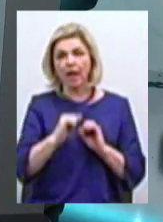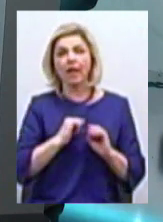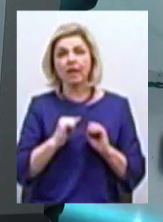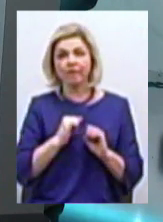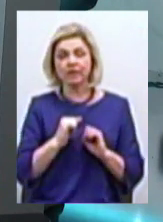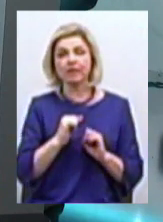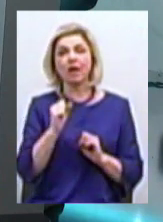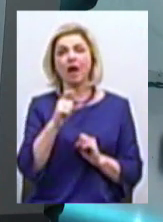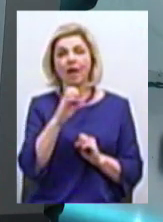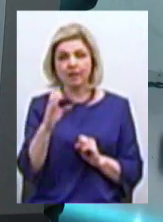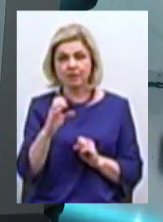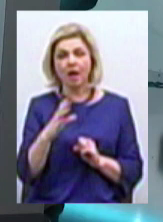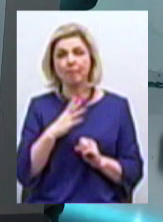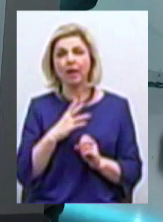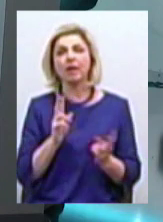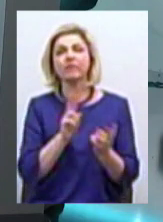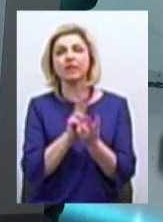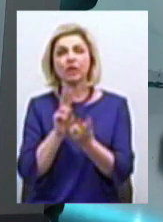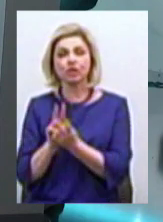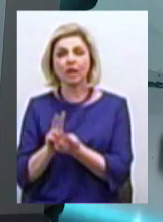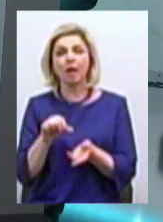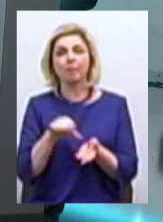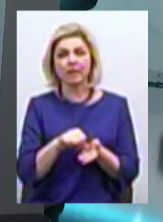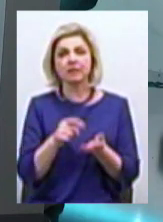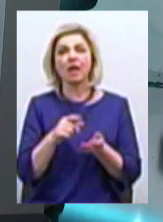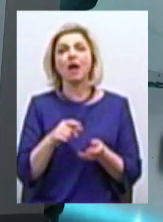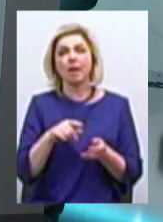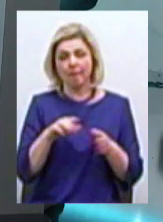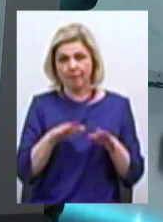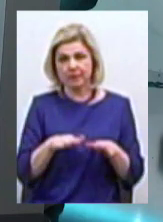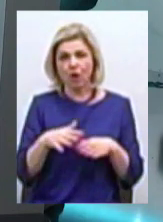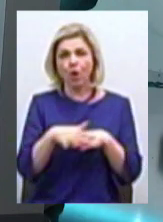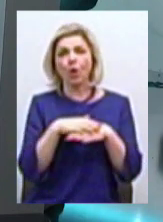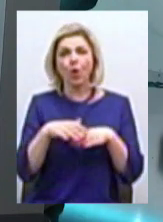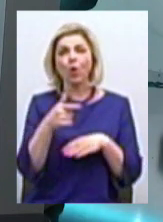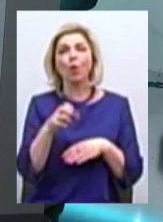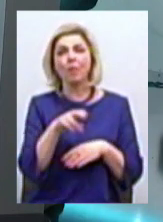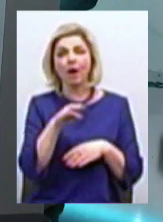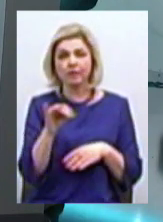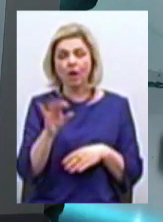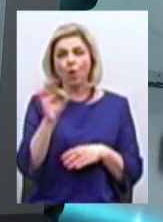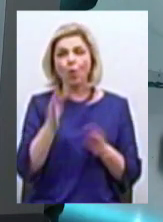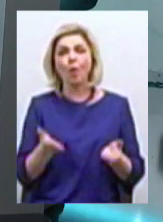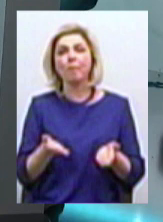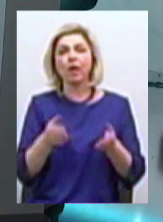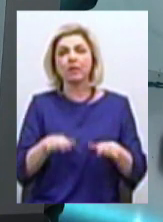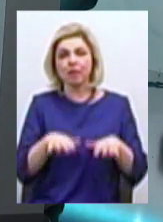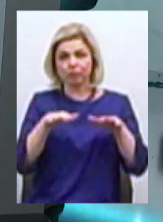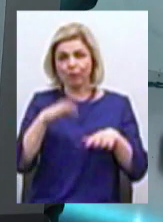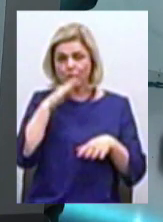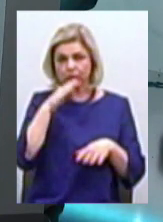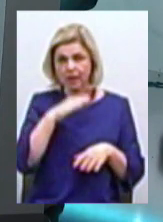енергокомплексу організувало кілька зустрічей з представниками місцевих об'єднаних територіальних громад щодо підняття рівня води в